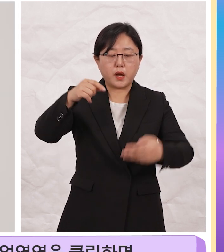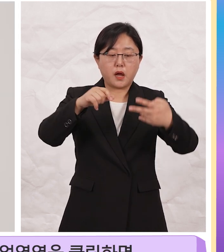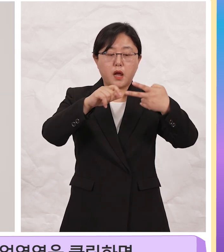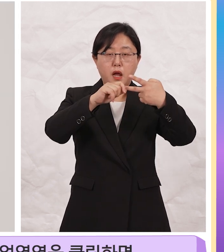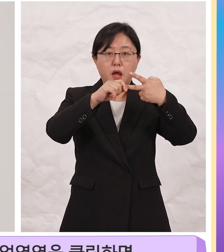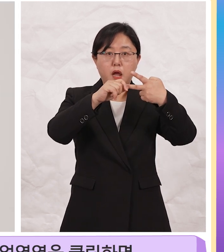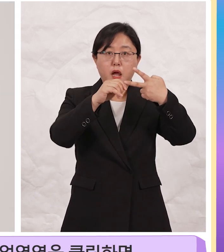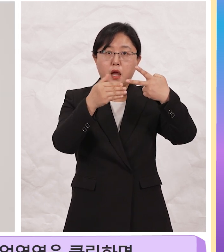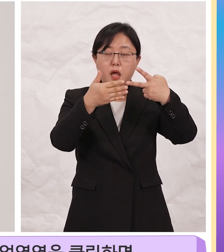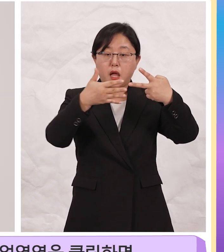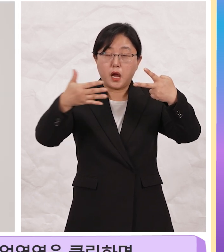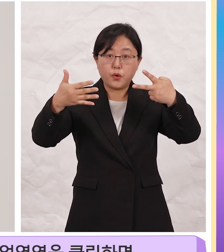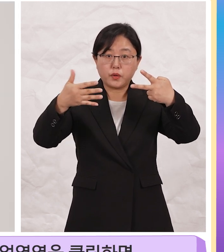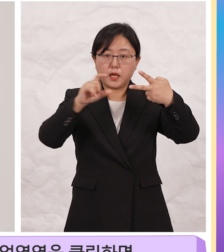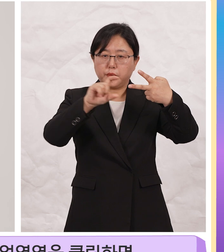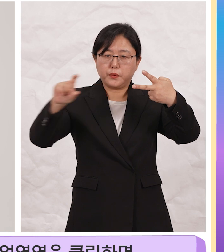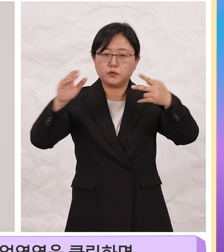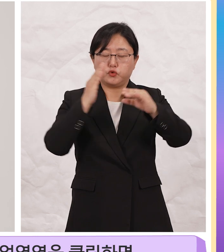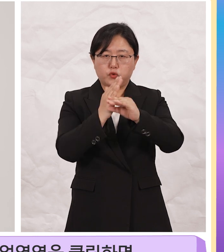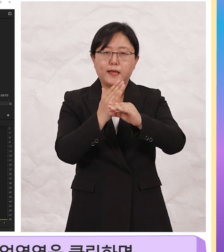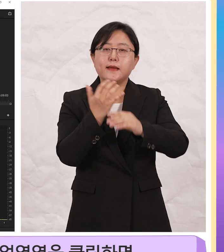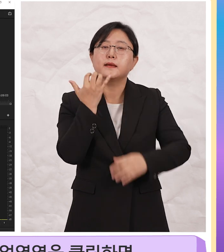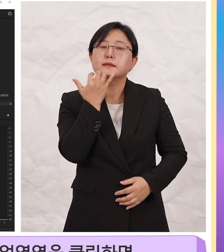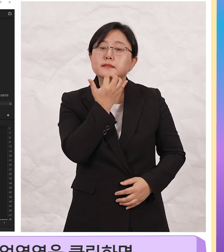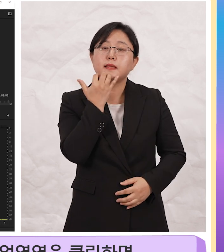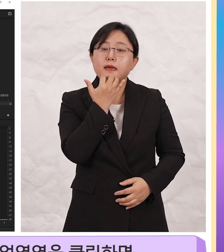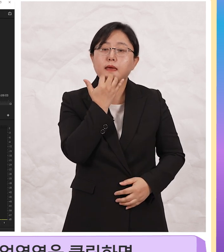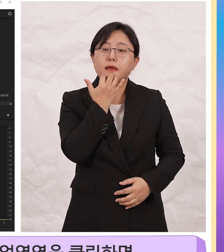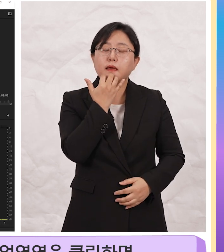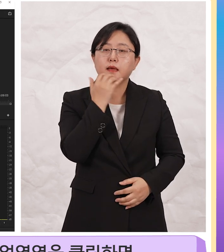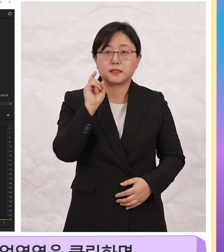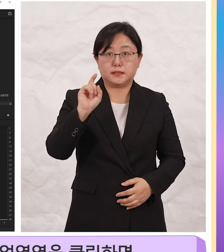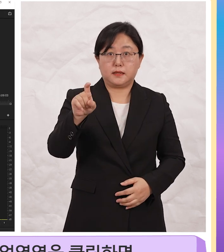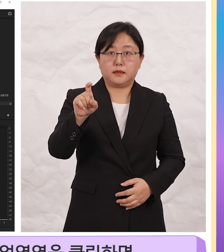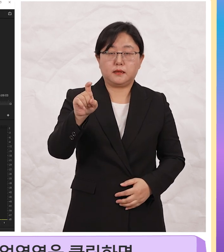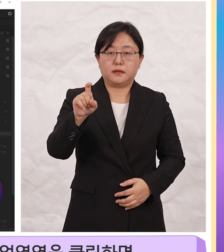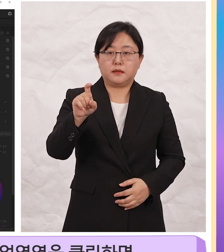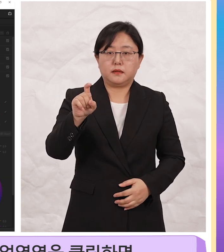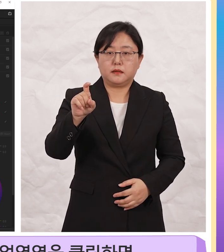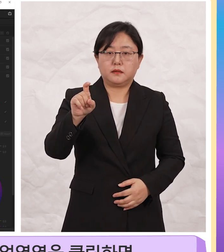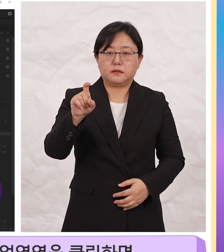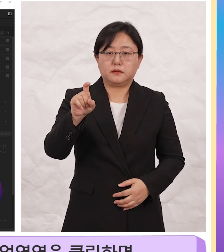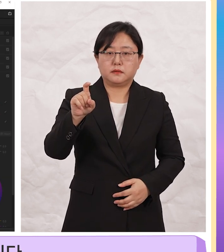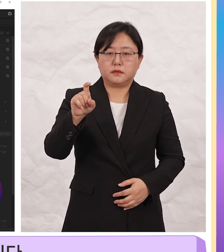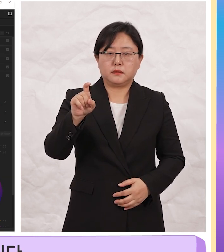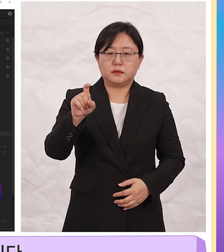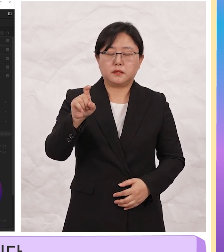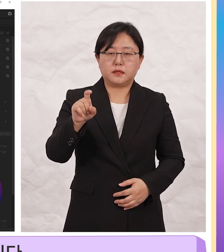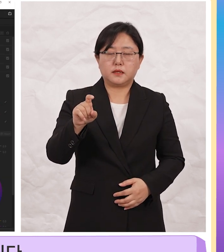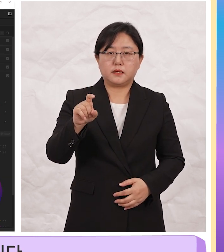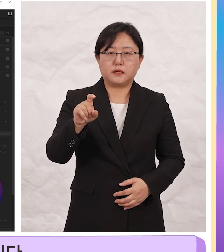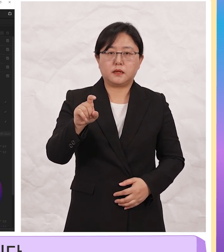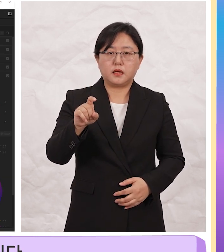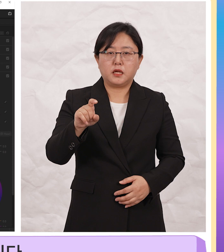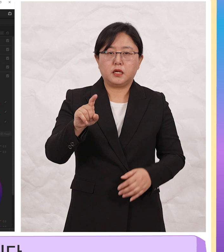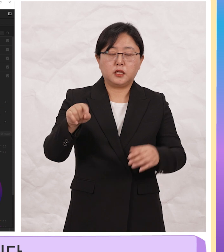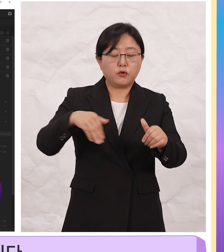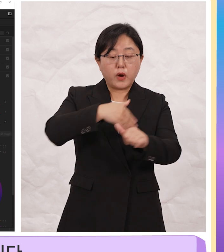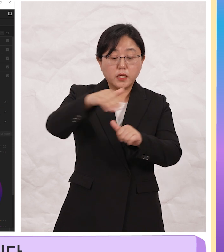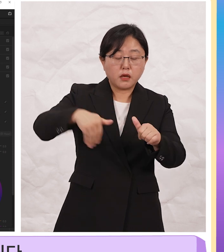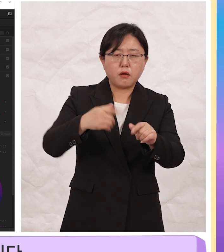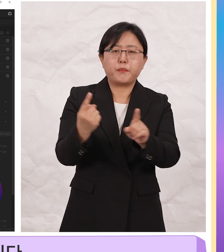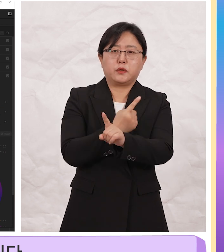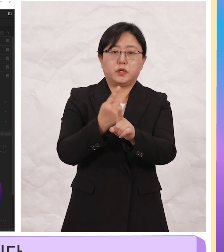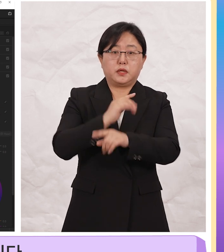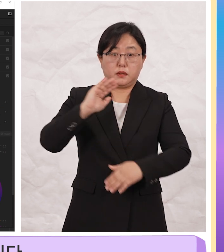다음으로 9개 있는 작업 영역 중에서 색상 영역을 클릭하면 보세요. 레이아웃이